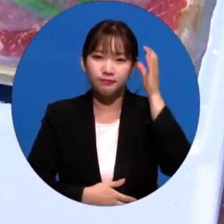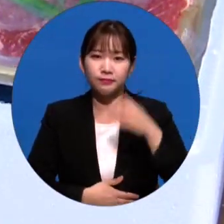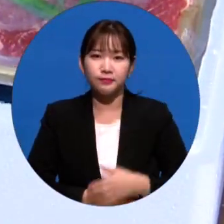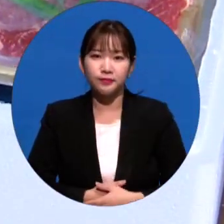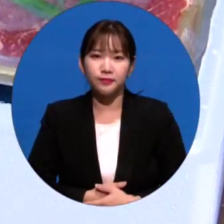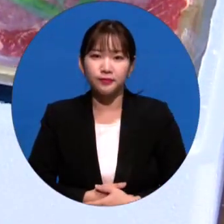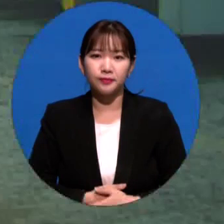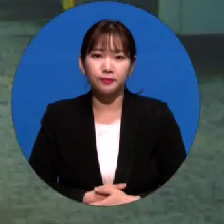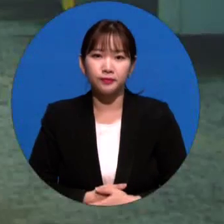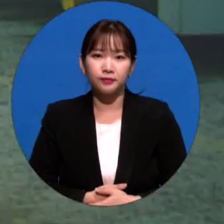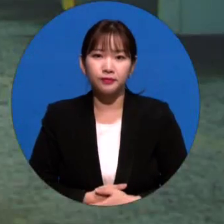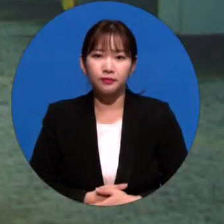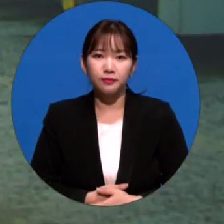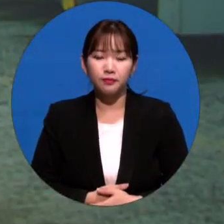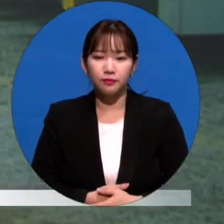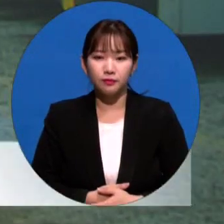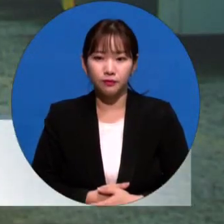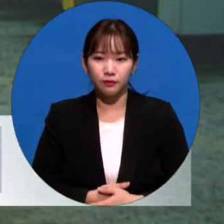문현철입니다.